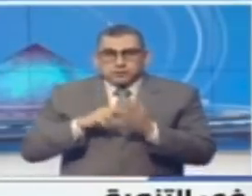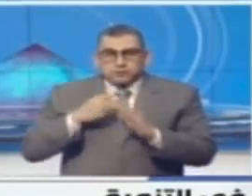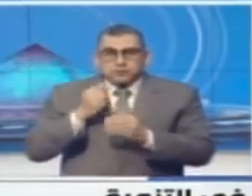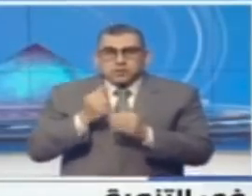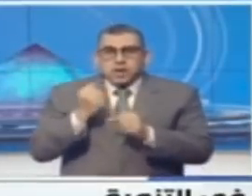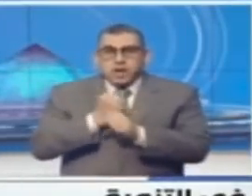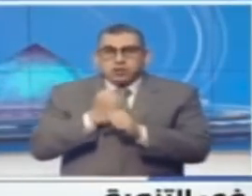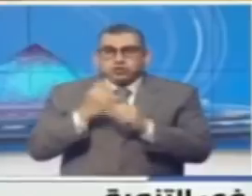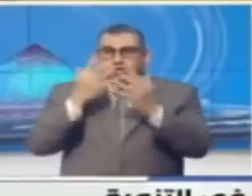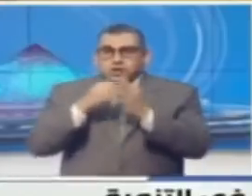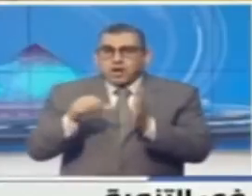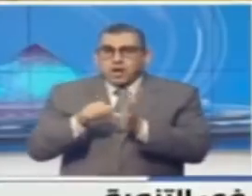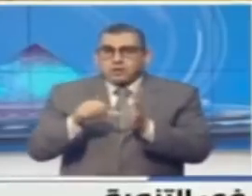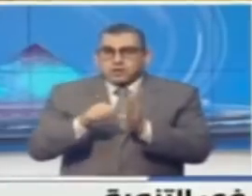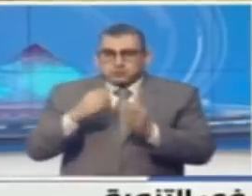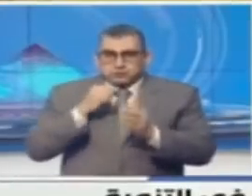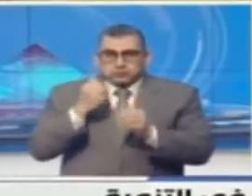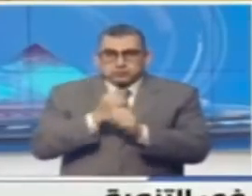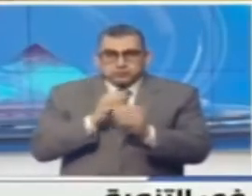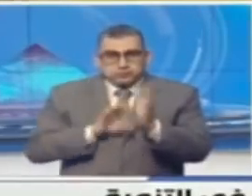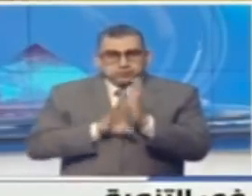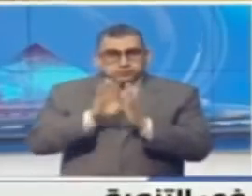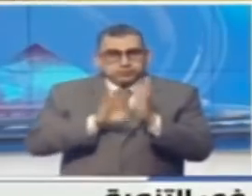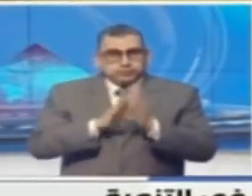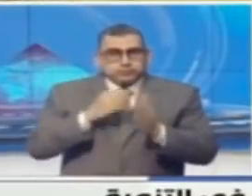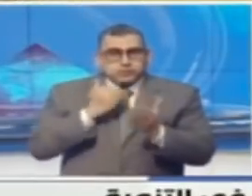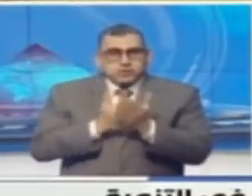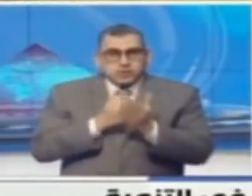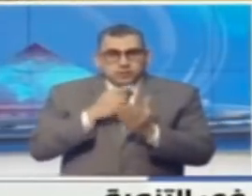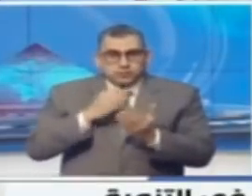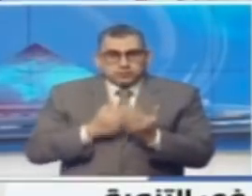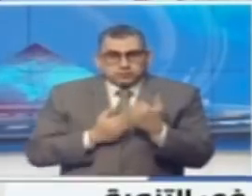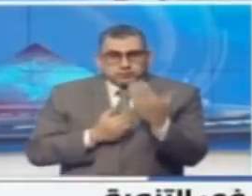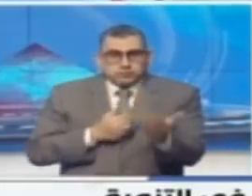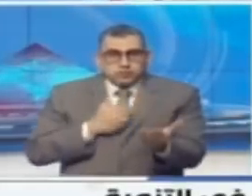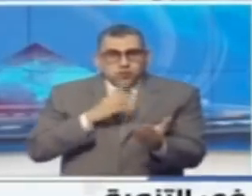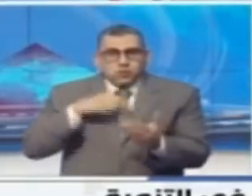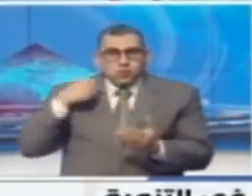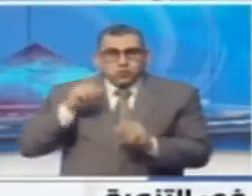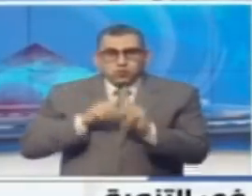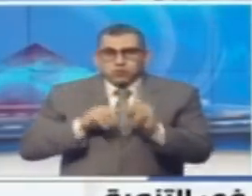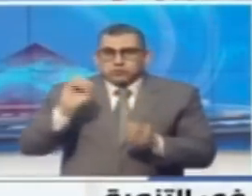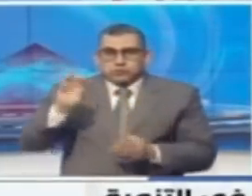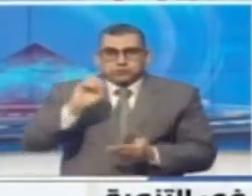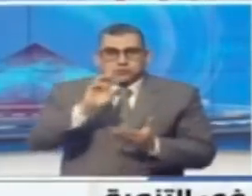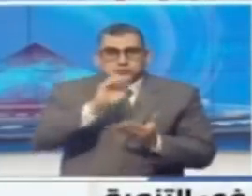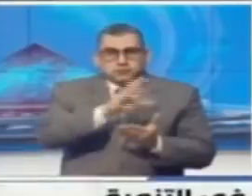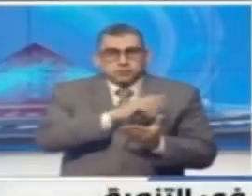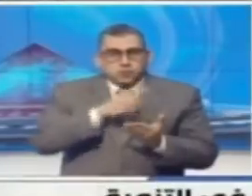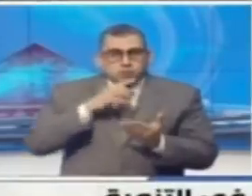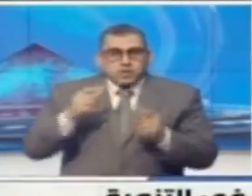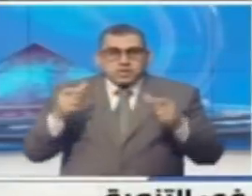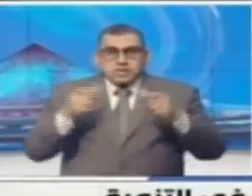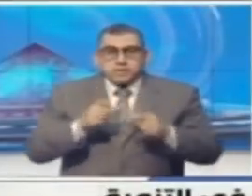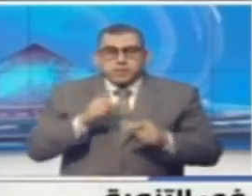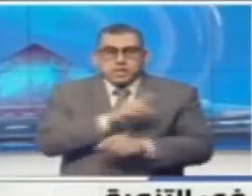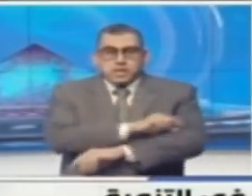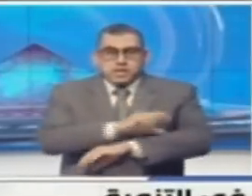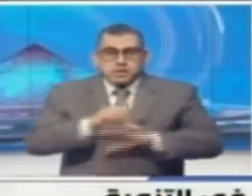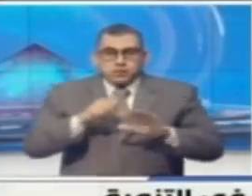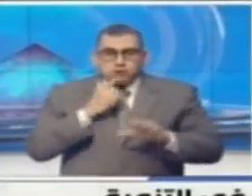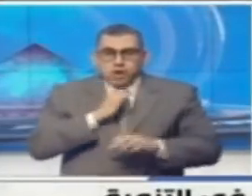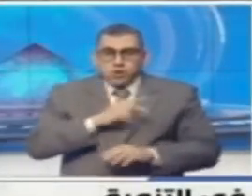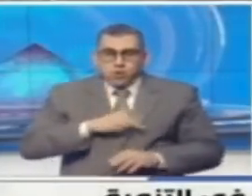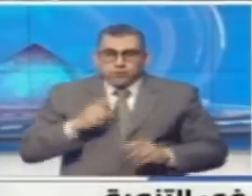القطاع الخاص في التنمية الاقتصادية، وسيتم إرساله اليوم لكل الوزارات. وخلال الاجتماع الأسبوعي للحكومة